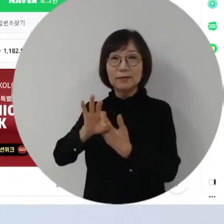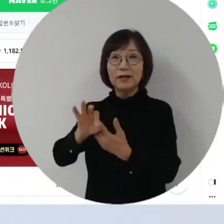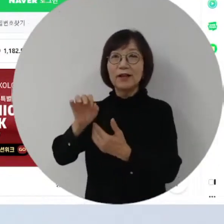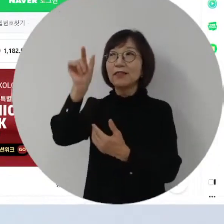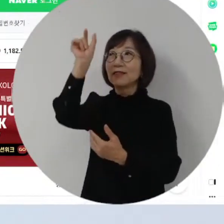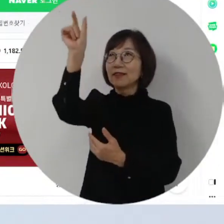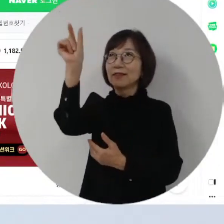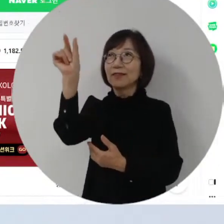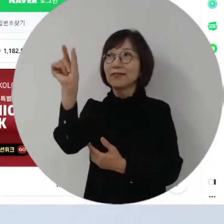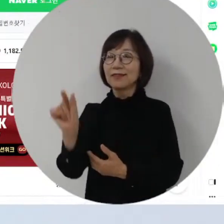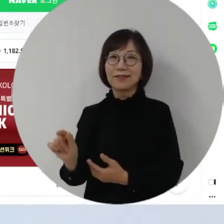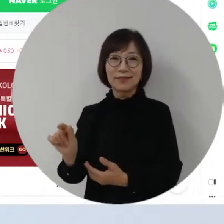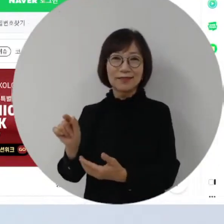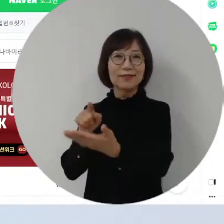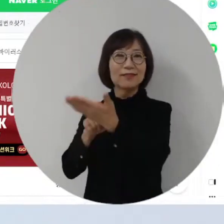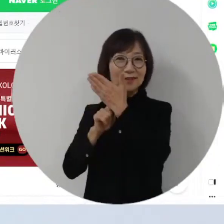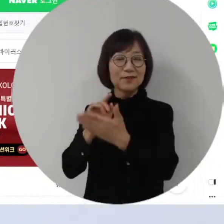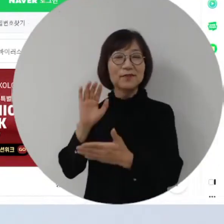나타나게 해주시면 되겠죠.